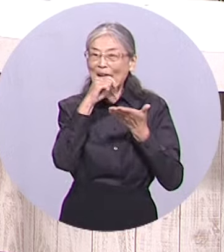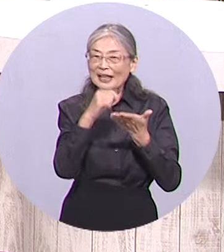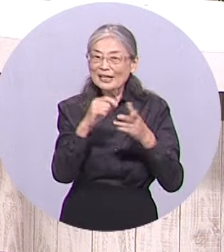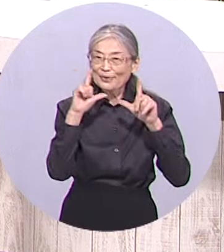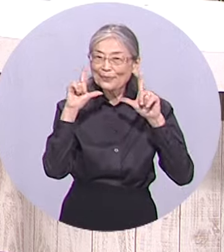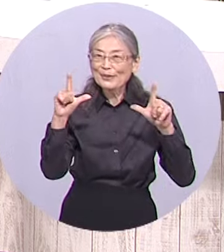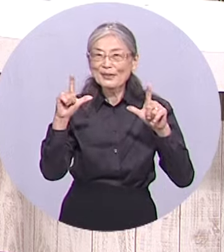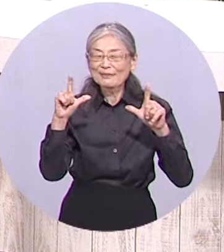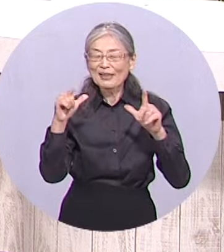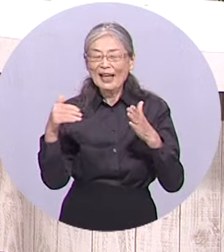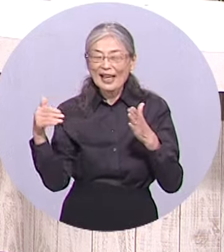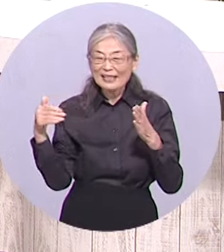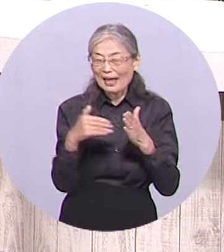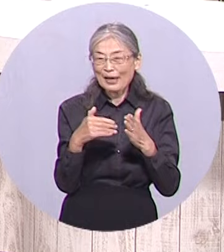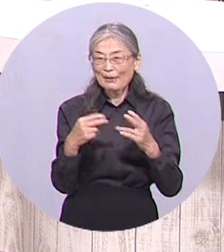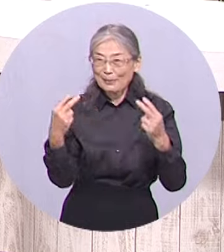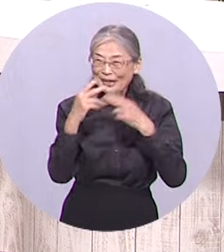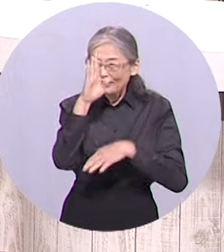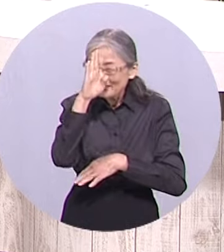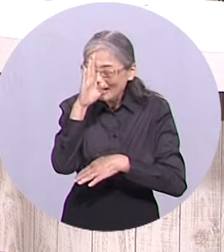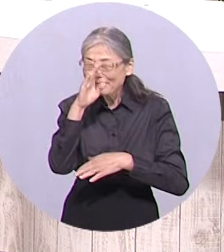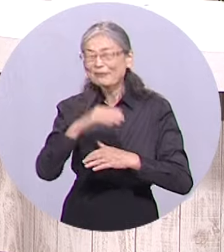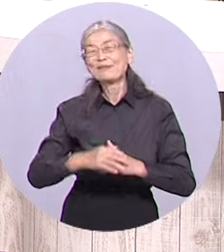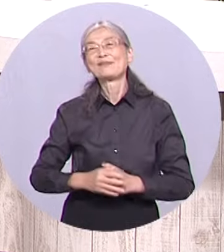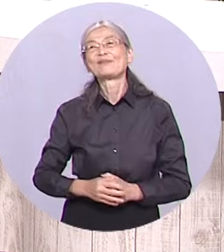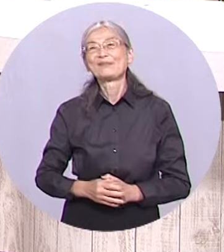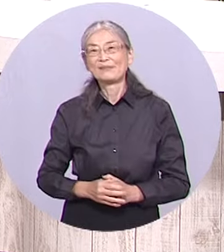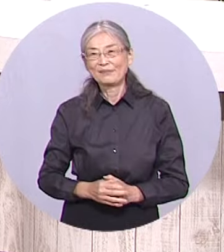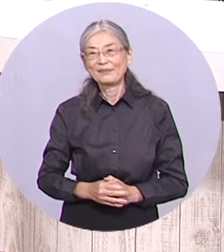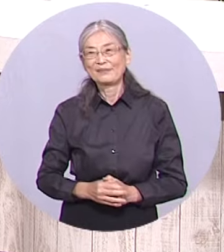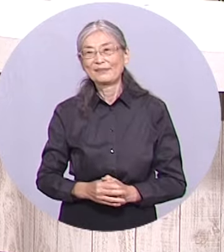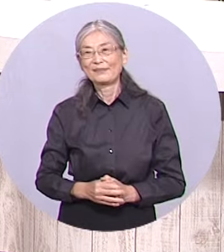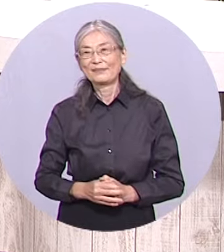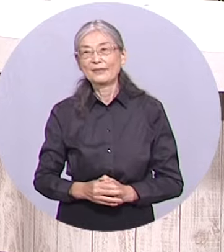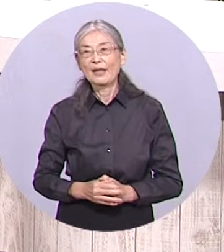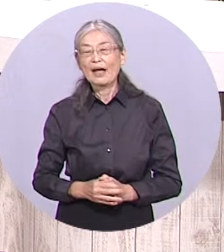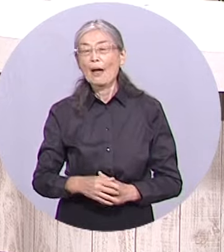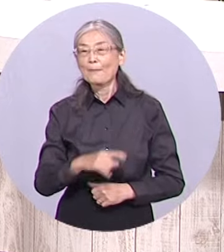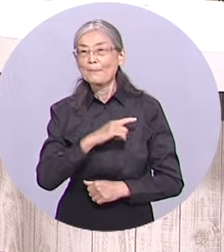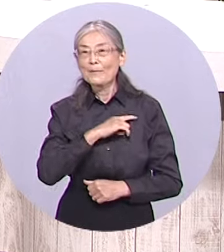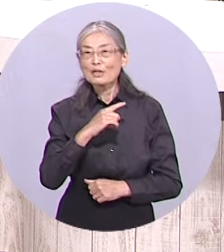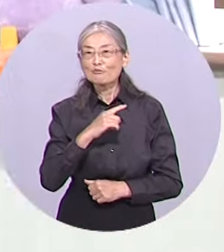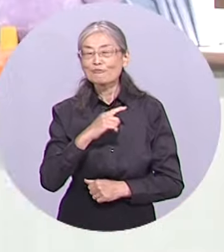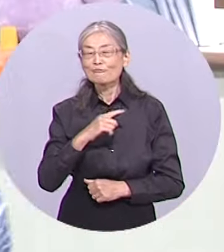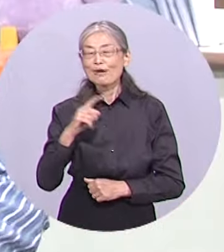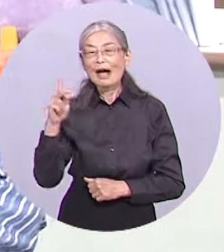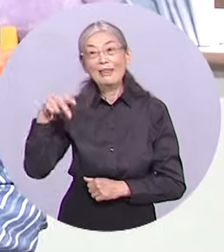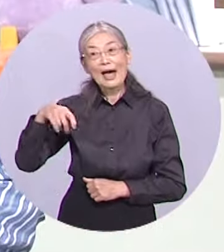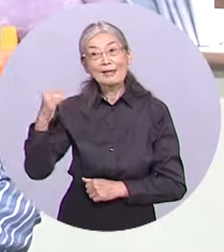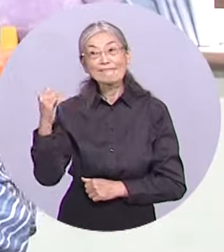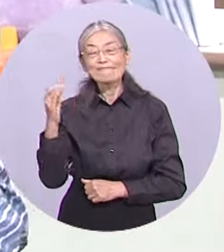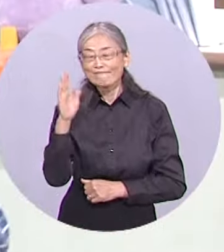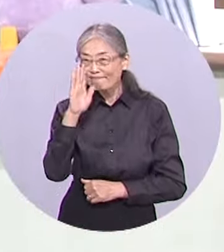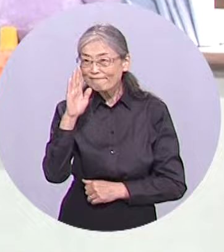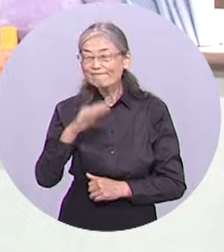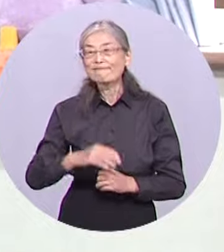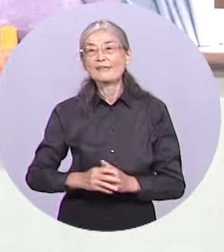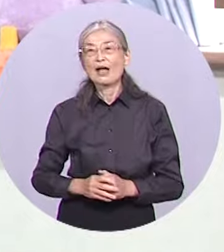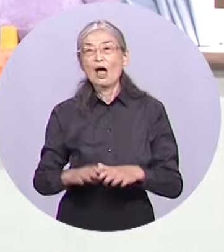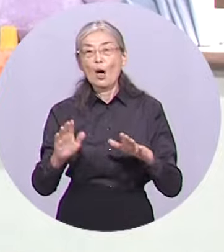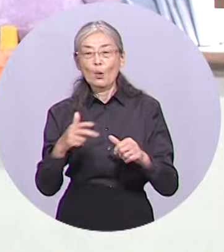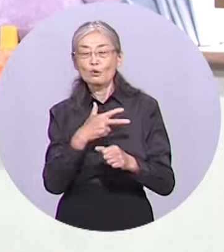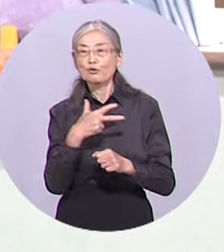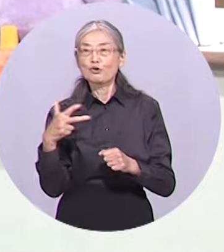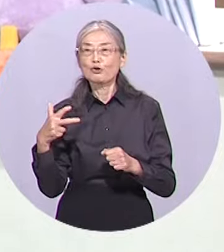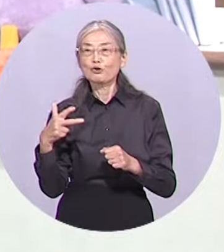もあります。ぜひ最後まで見てください。最初のコーナーは金井さん。 はい、ということで今週